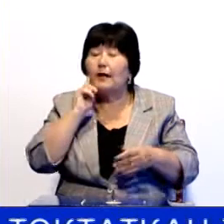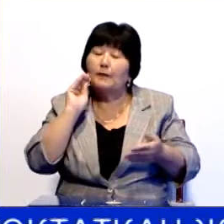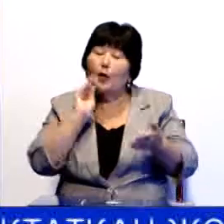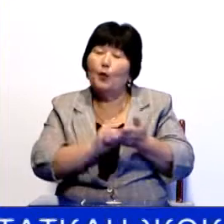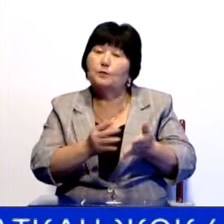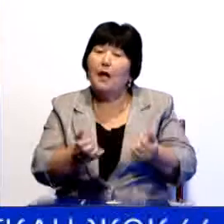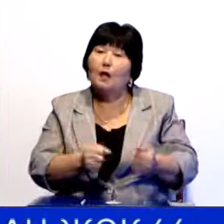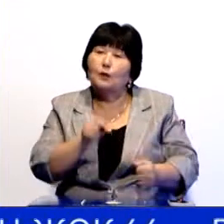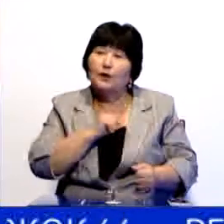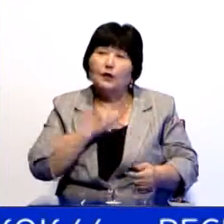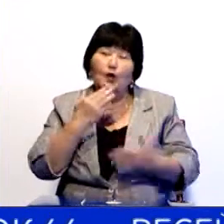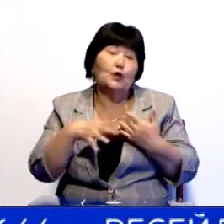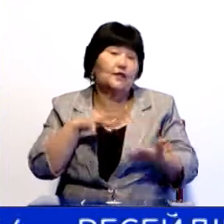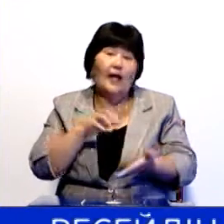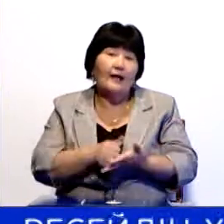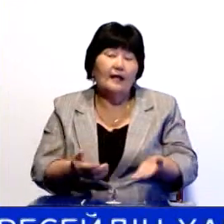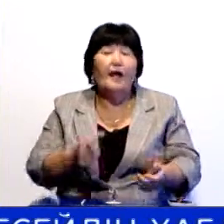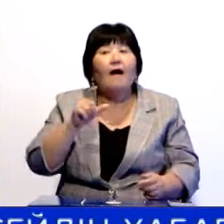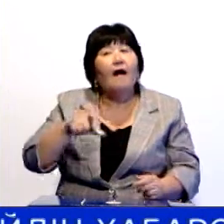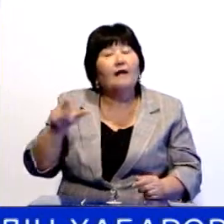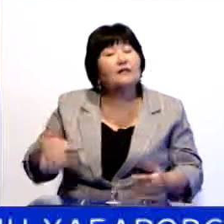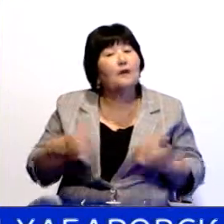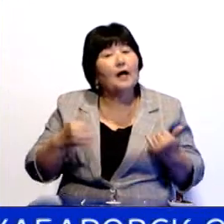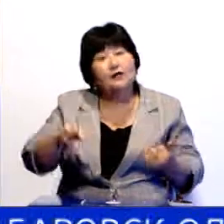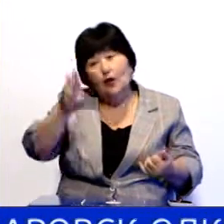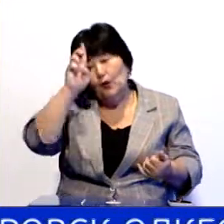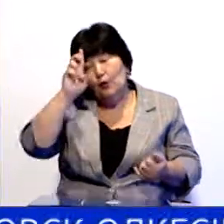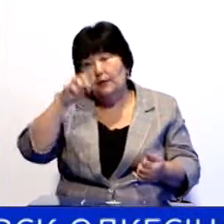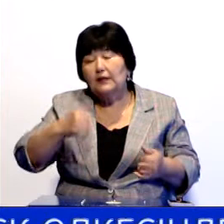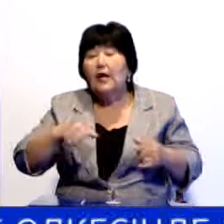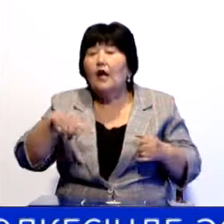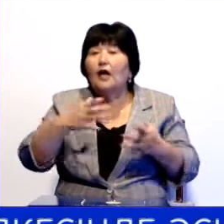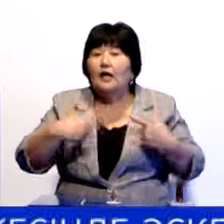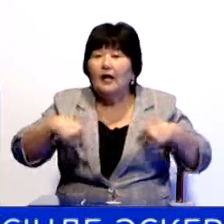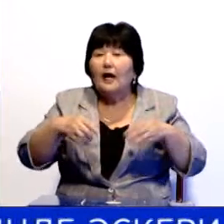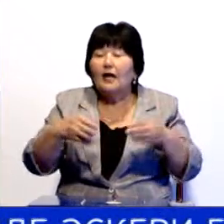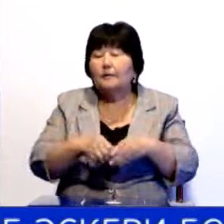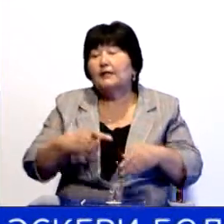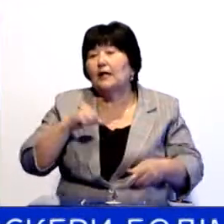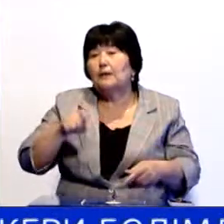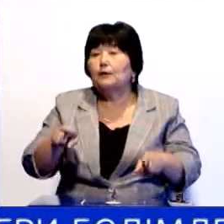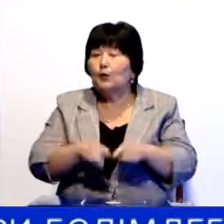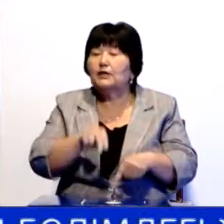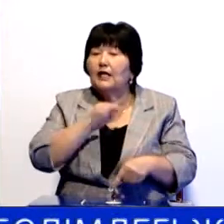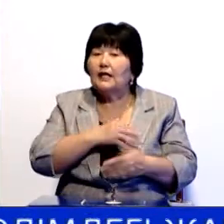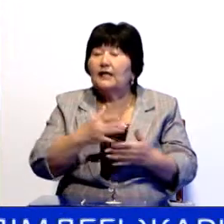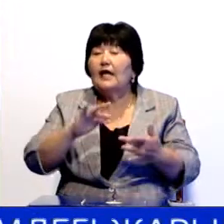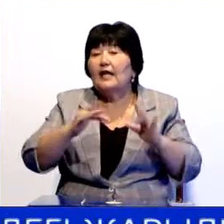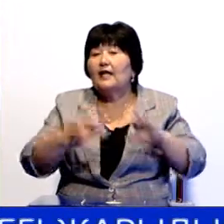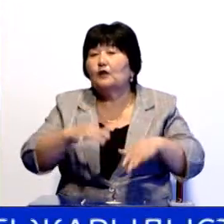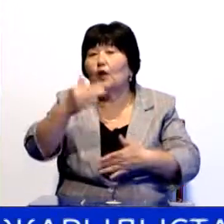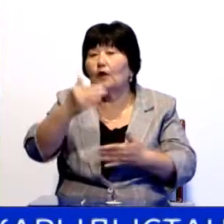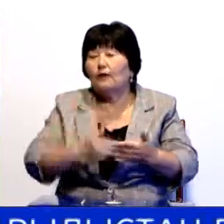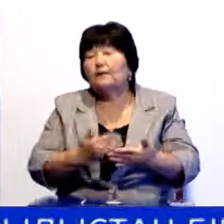алу қызметтері сұранысқа ие. Азаматтарға арналған үкімет мемлекеттік корпорациясы облыстық филиалының мамандары осындай қызметтерді электронды форматта